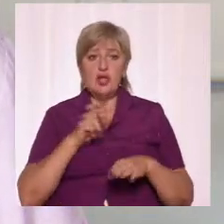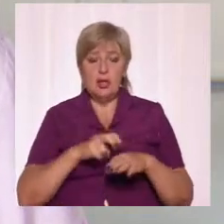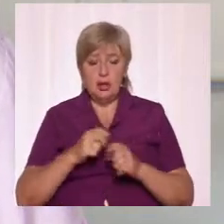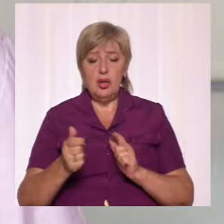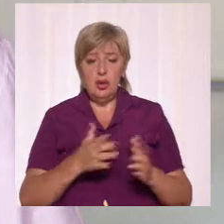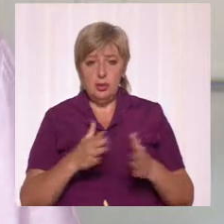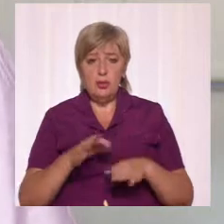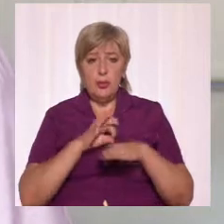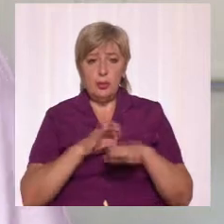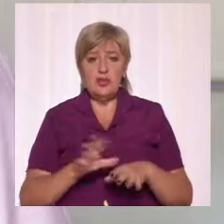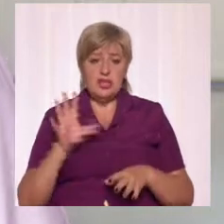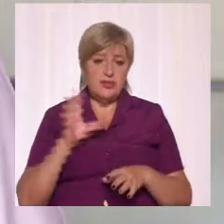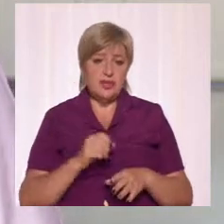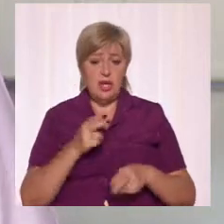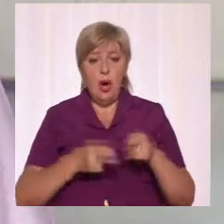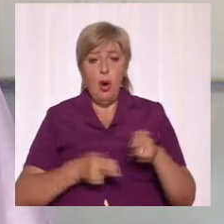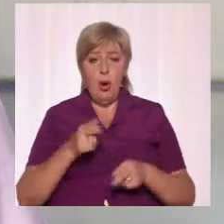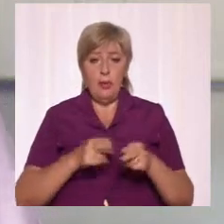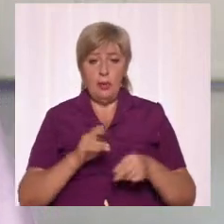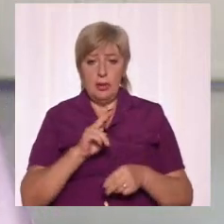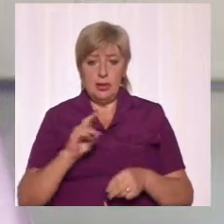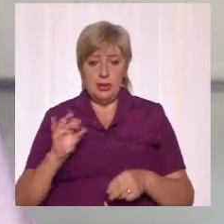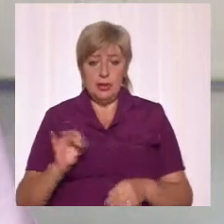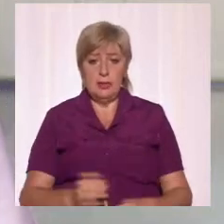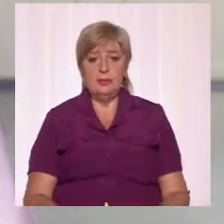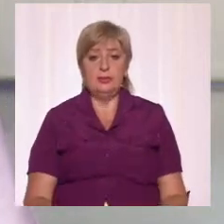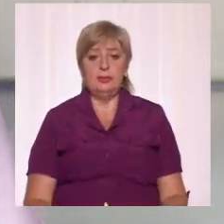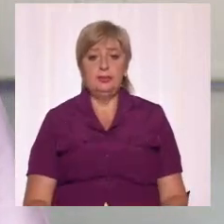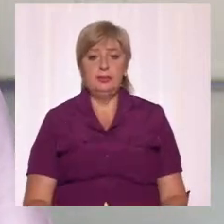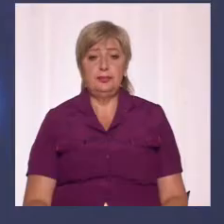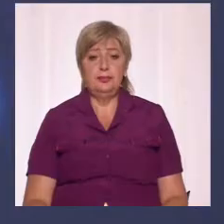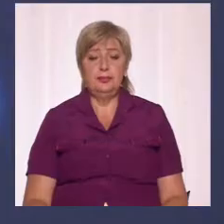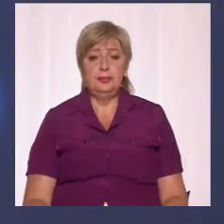ці операції. Наші лікарі готові зробити всі ці операції.